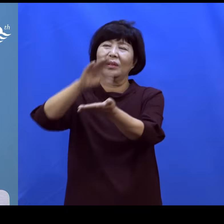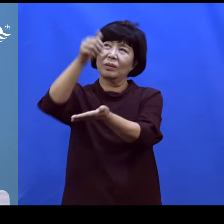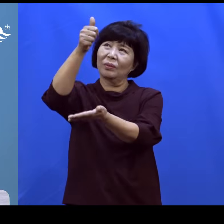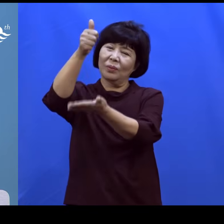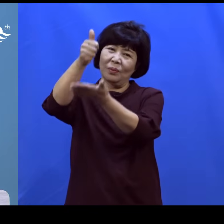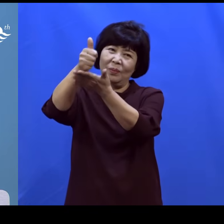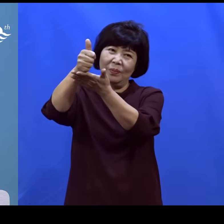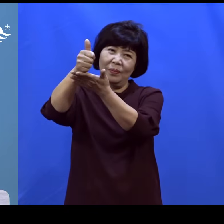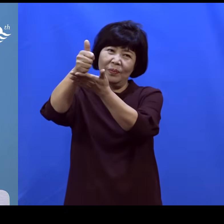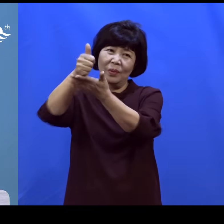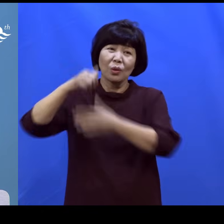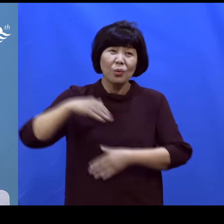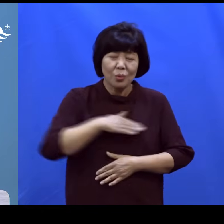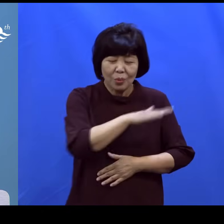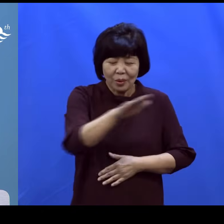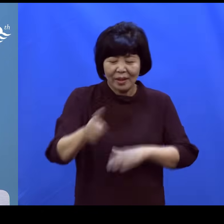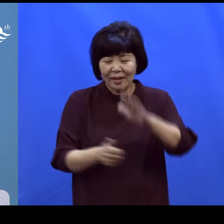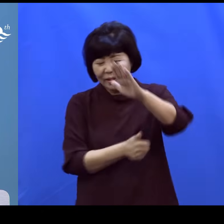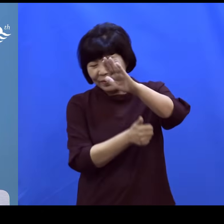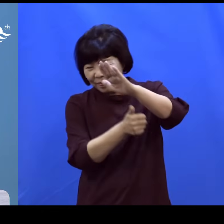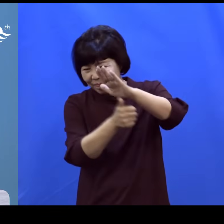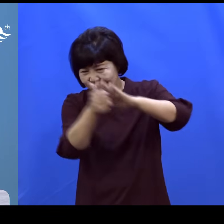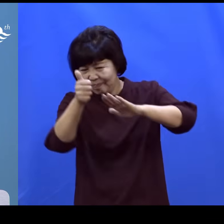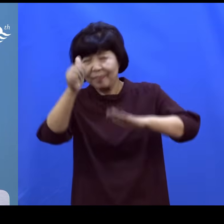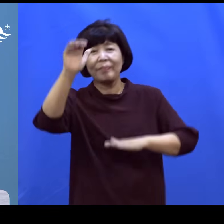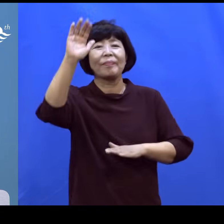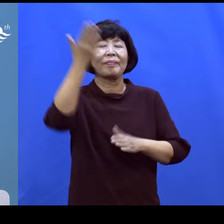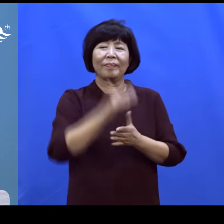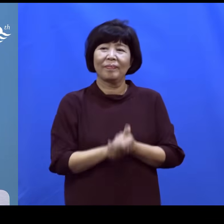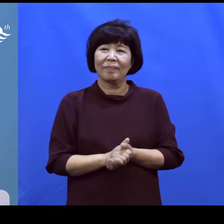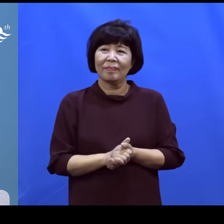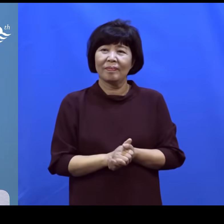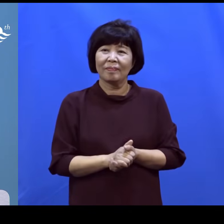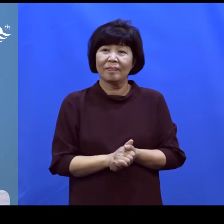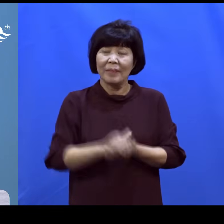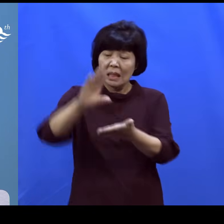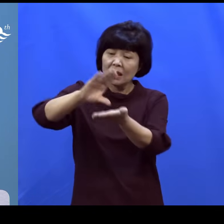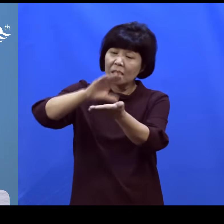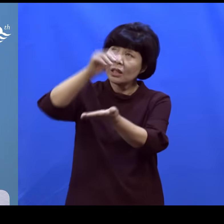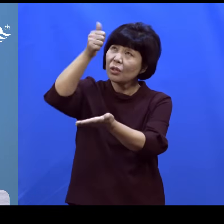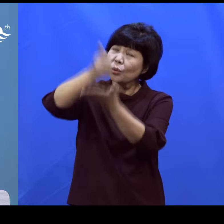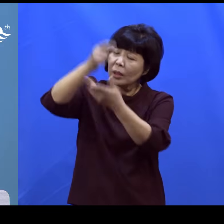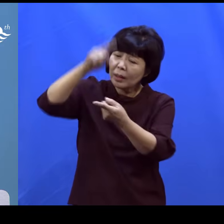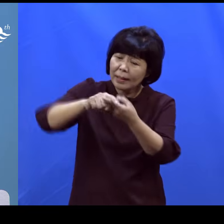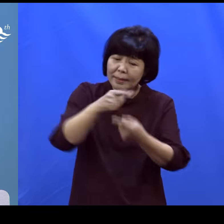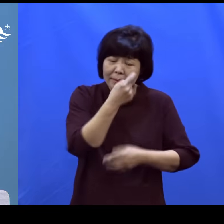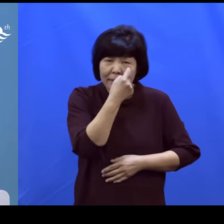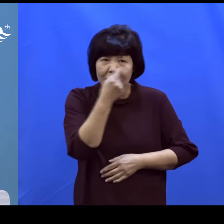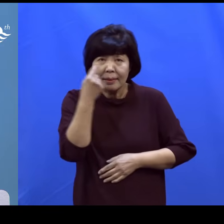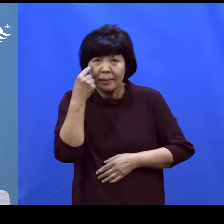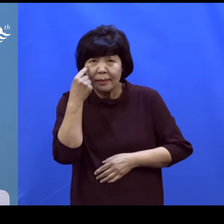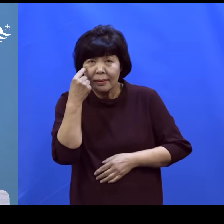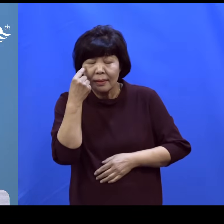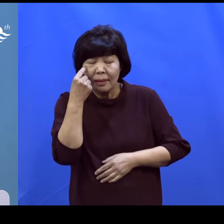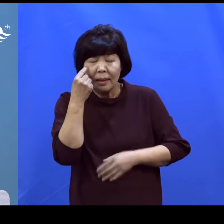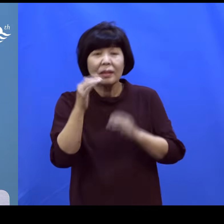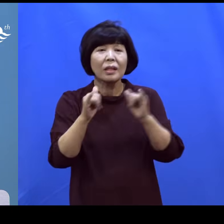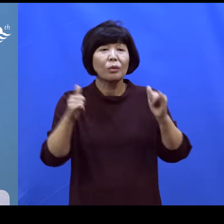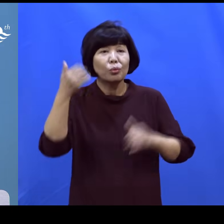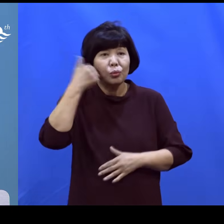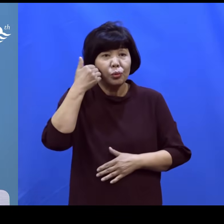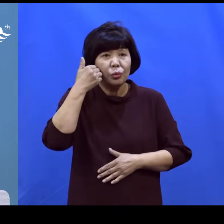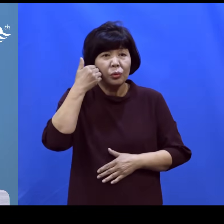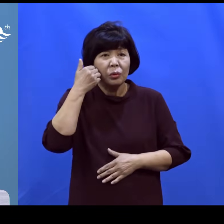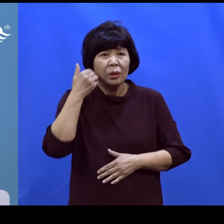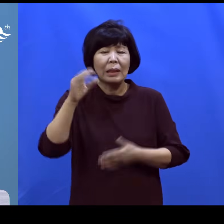그리스도만이 우리의 소망이 되신다는 것. 누가 그리스도를 증거하는 증인이 될 수 있습니까? 그리스도만이 유일한